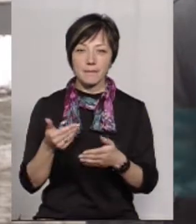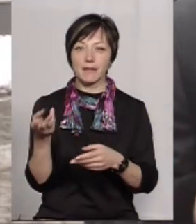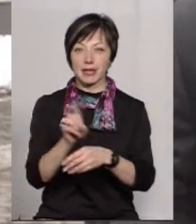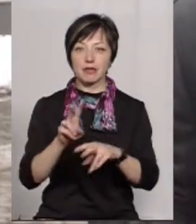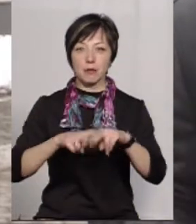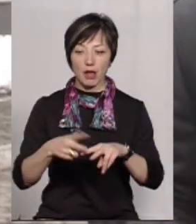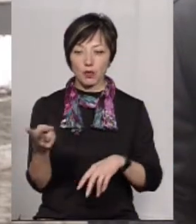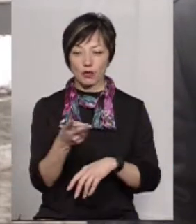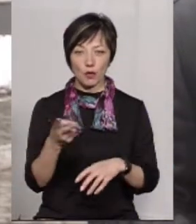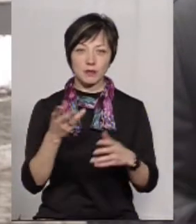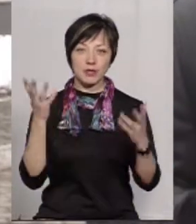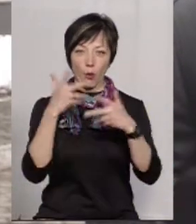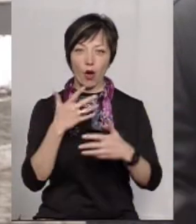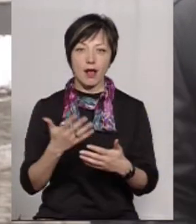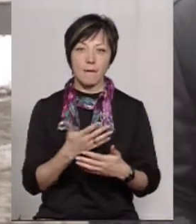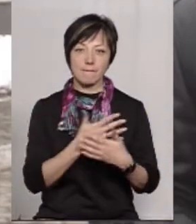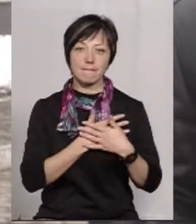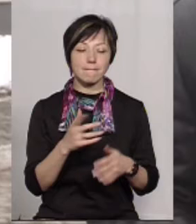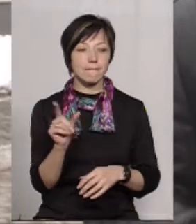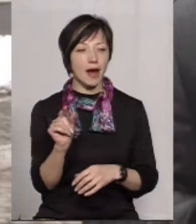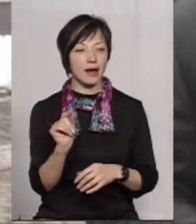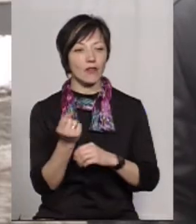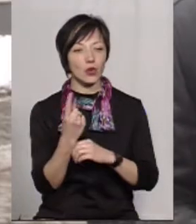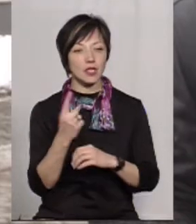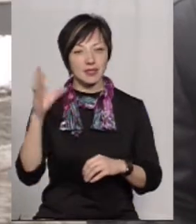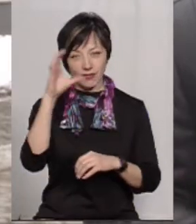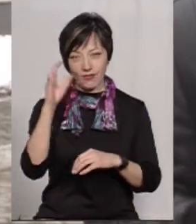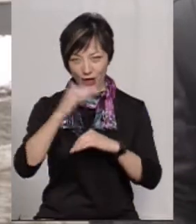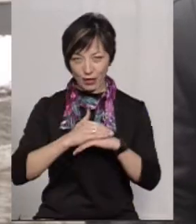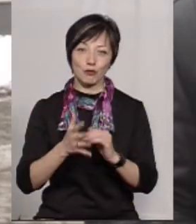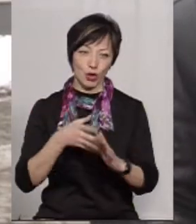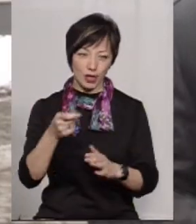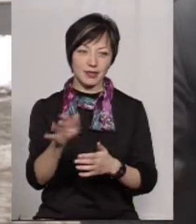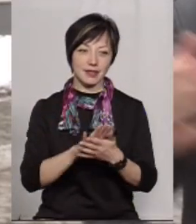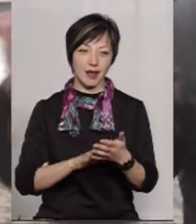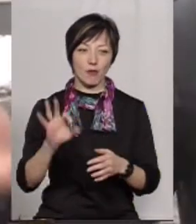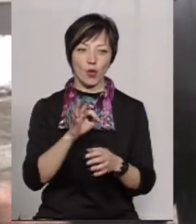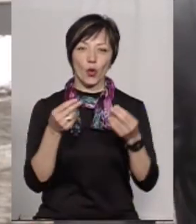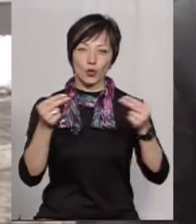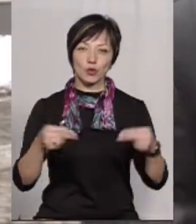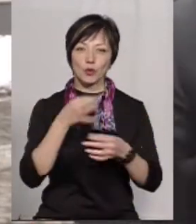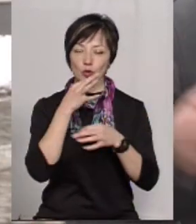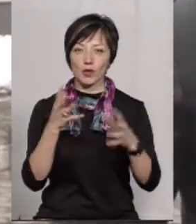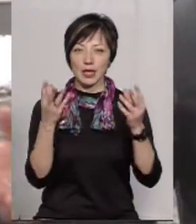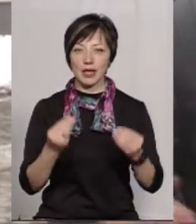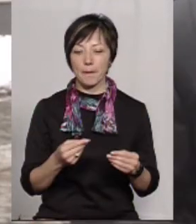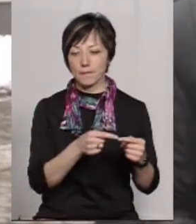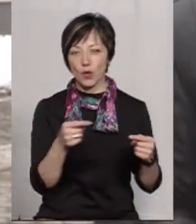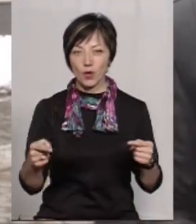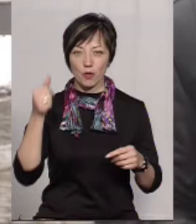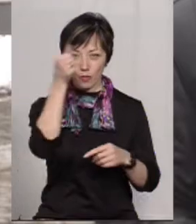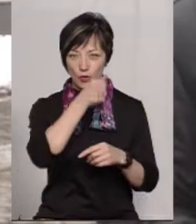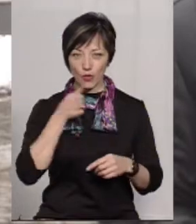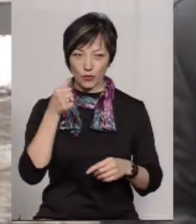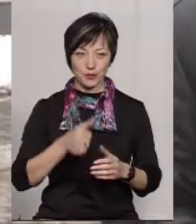паспортом двом закоханій парі, в 11 годин вечора і подати заявку про одруження будь-якого дня протягом року, після